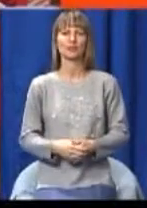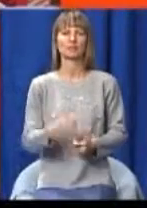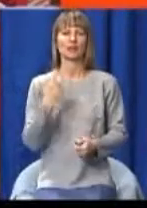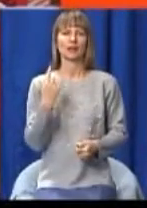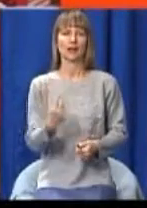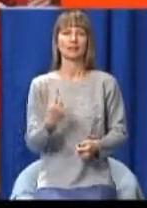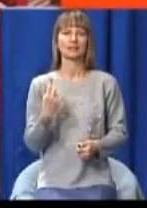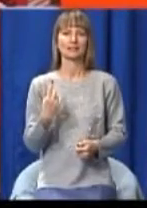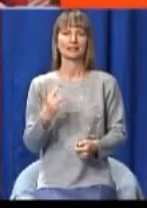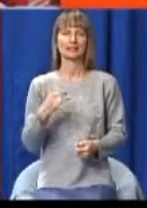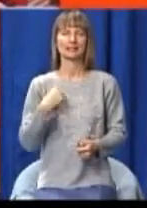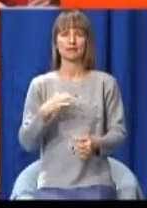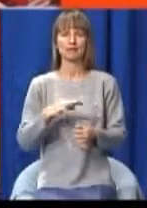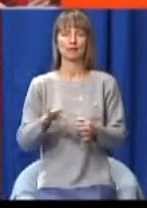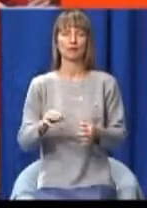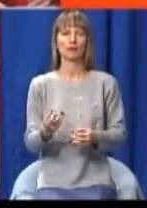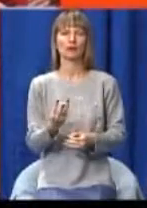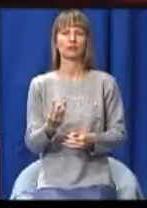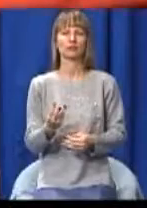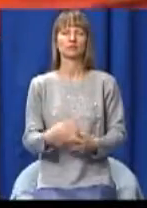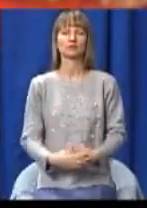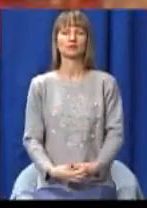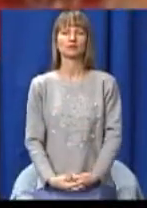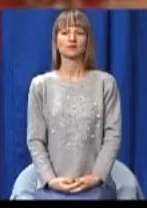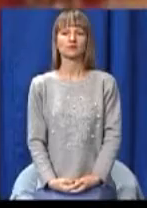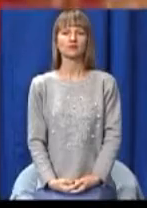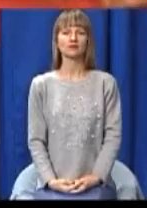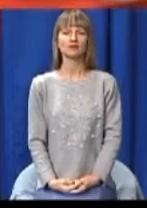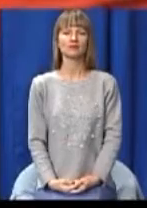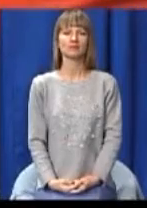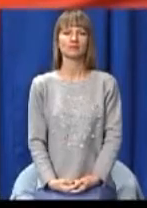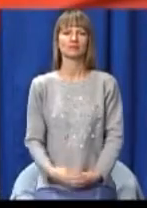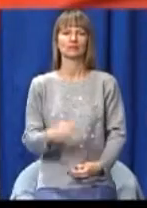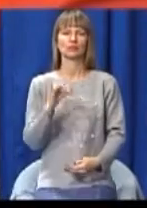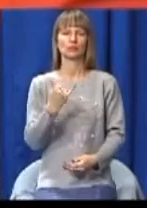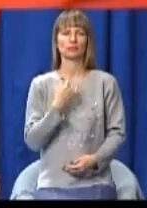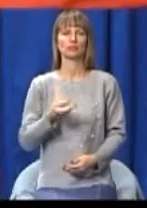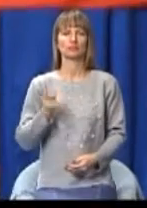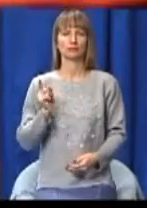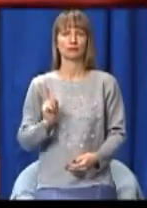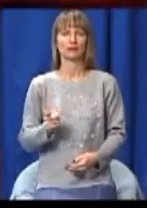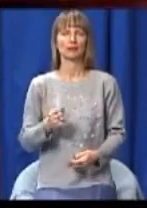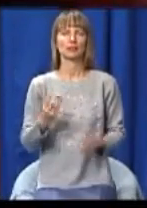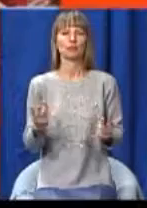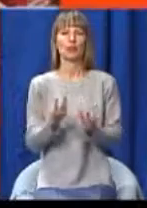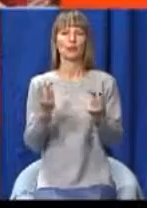Раз. І я підпалюю. Оп! І у нас справжнє-справжнє